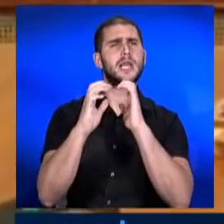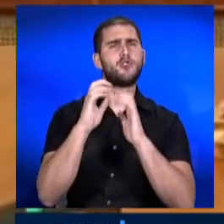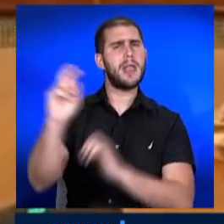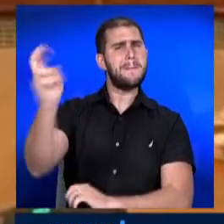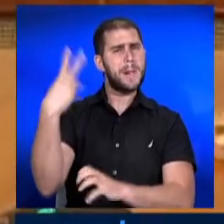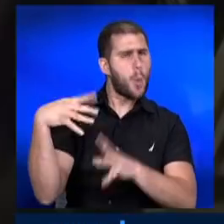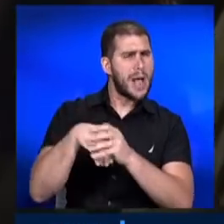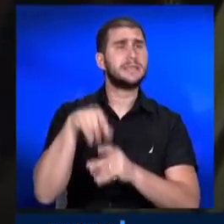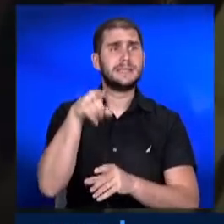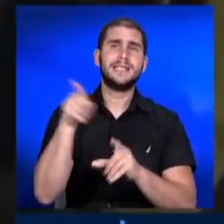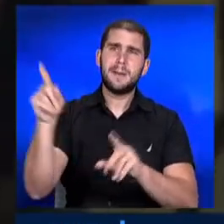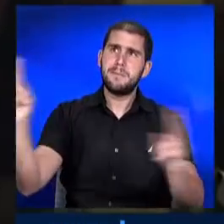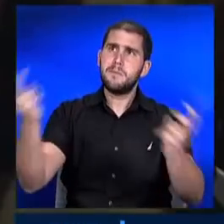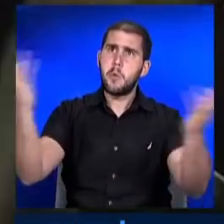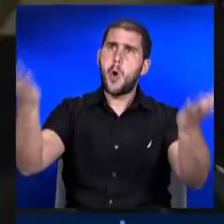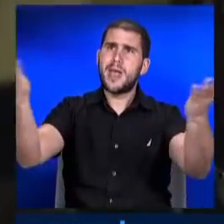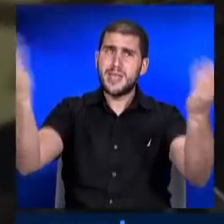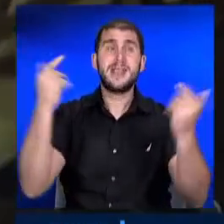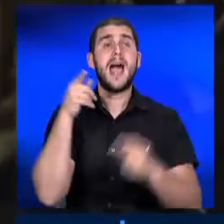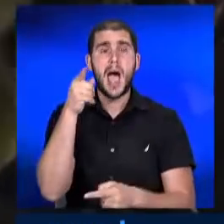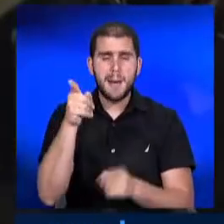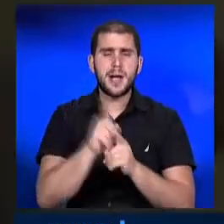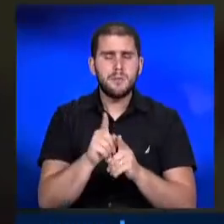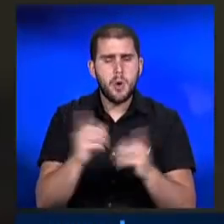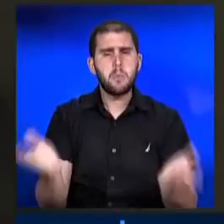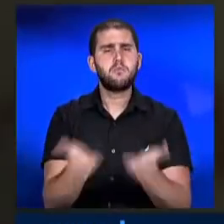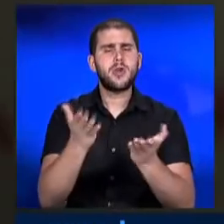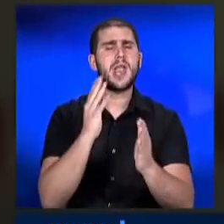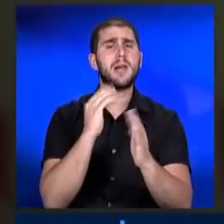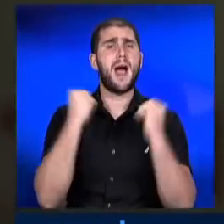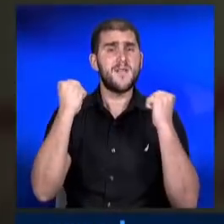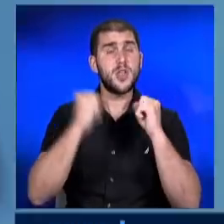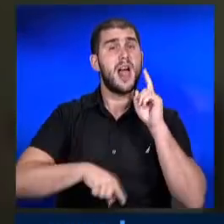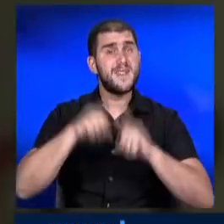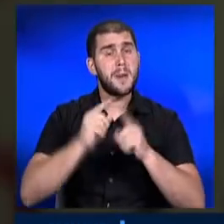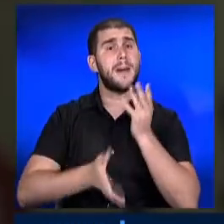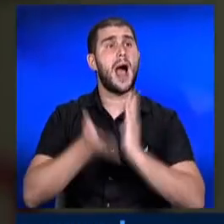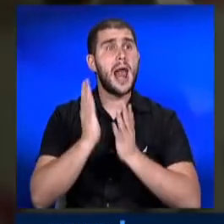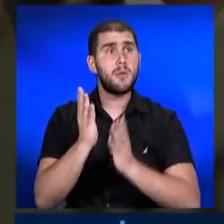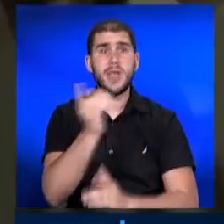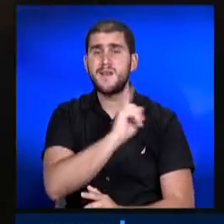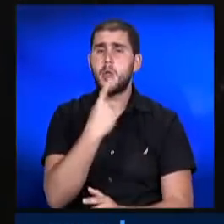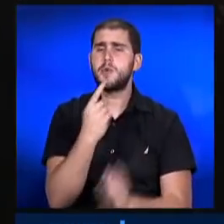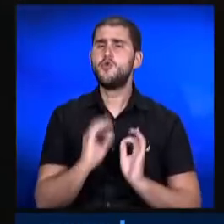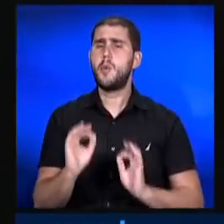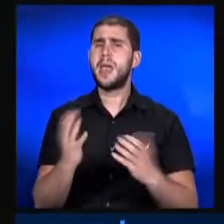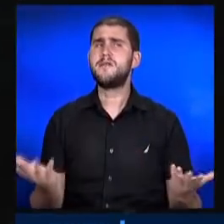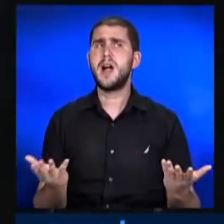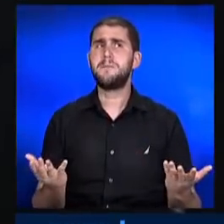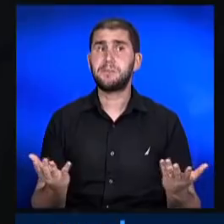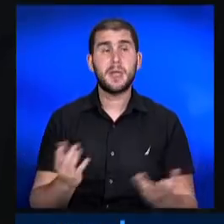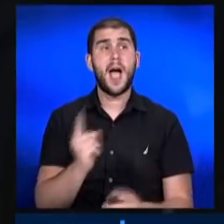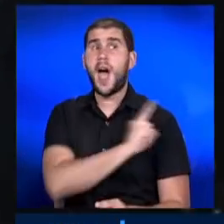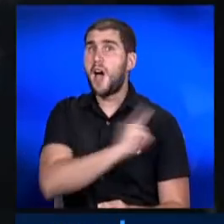תקשורת מגייסת. הם מתדליקים הפגנות שלעיתים הן הפגנות אלימות שאף אחד לא אומר עליהן כלום. מעולם לא